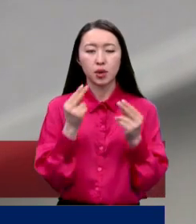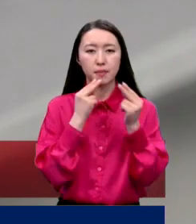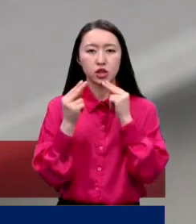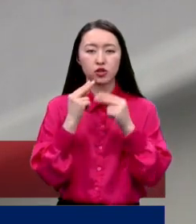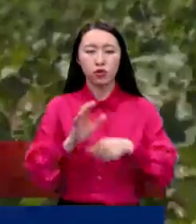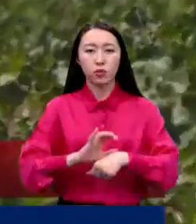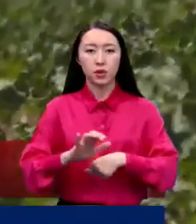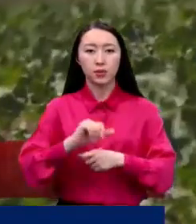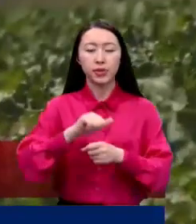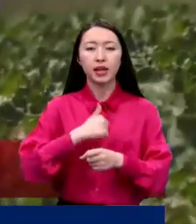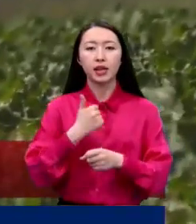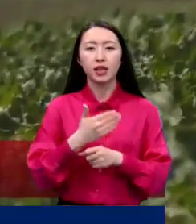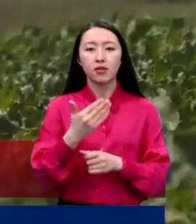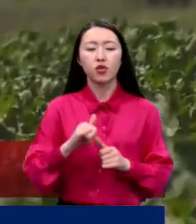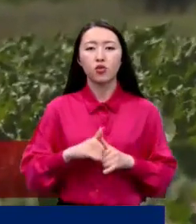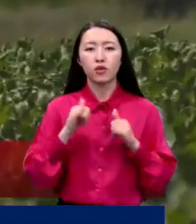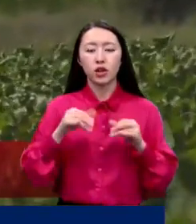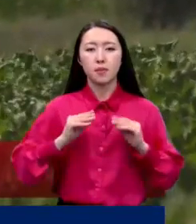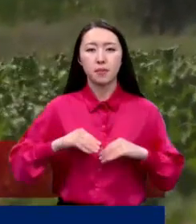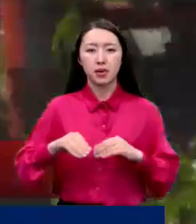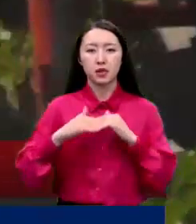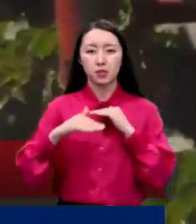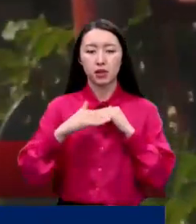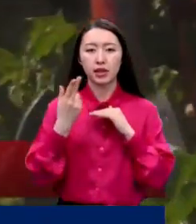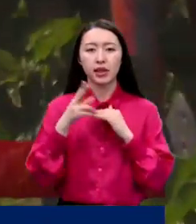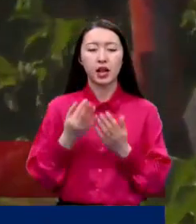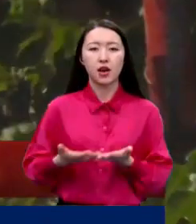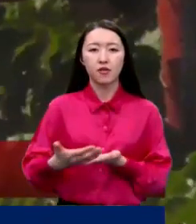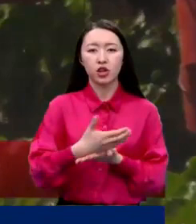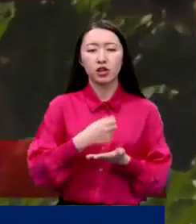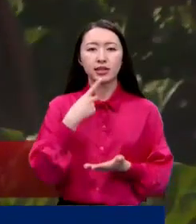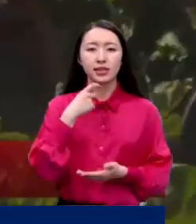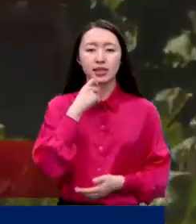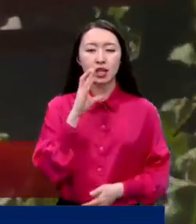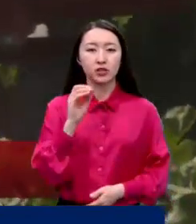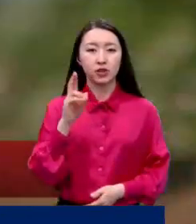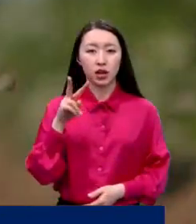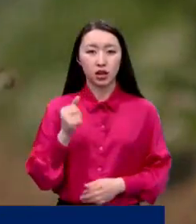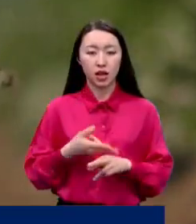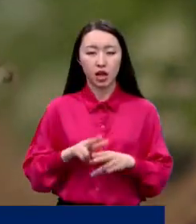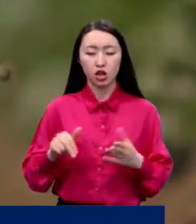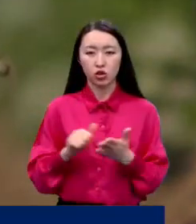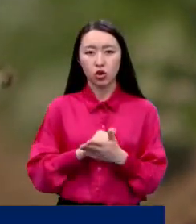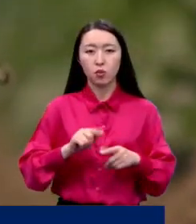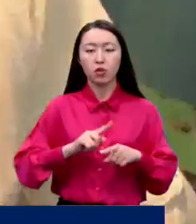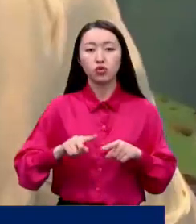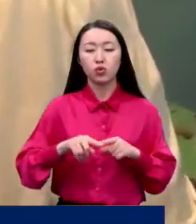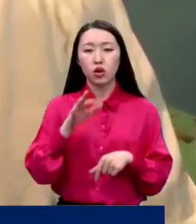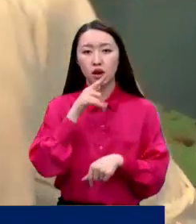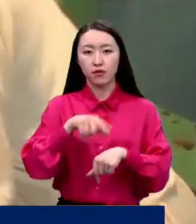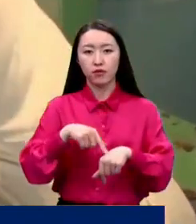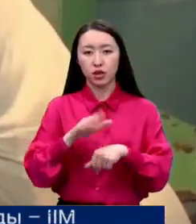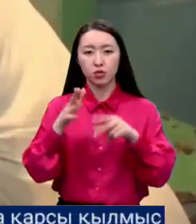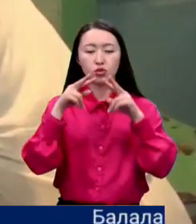промышленности. Главное из них – увеличение посевных площадей для выращивания сахарной свеклы. Этот документ в скором времени должны будут